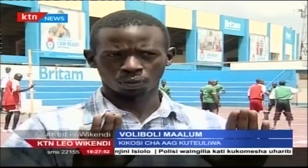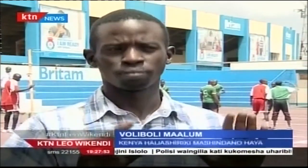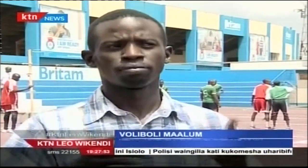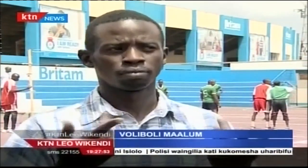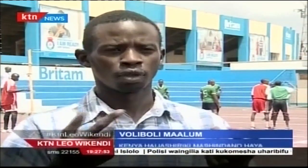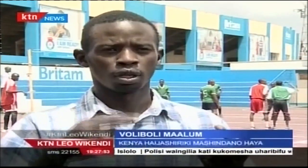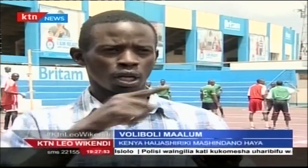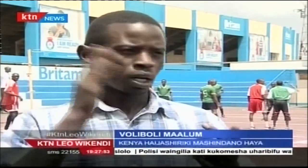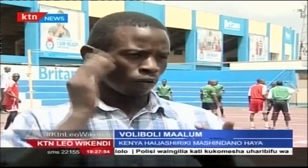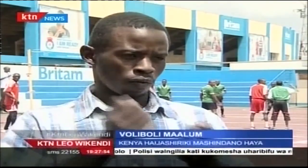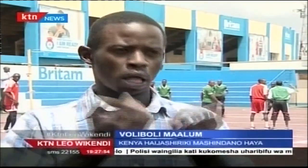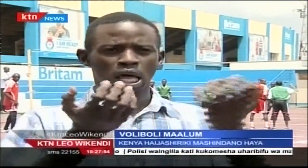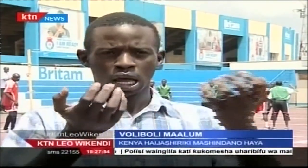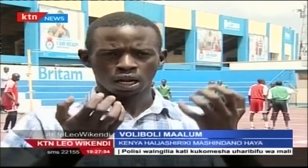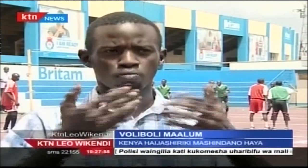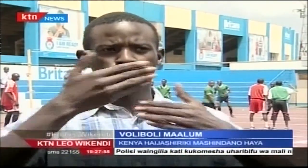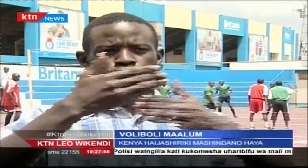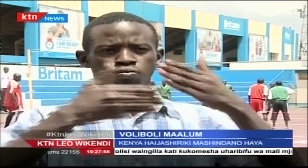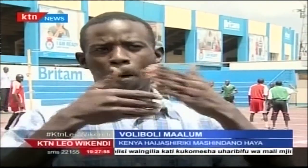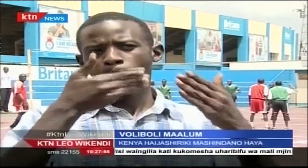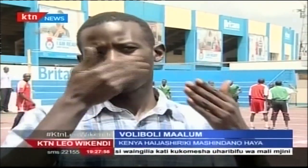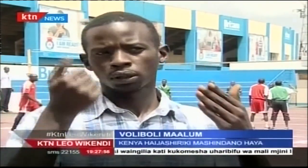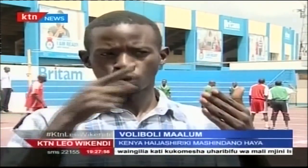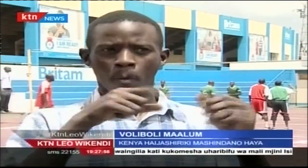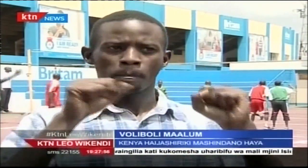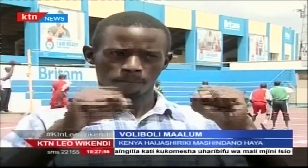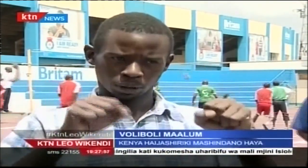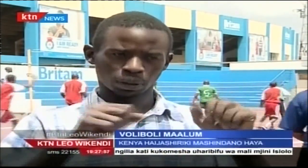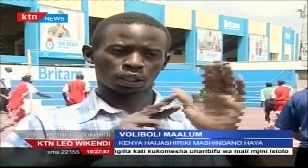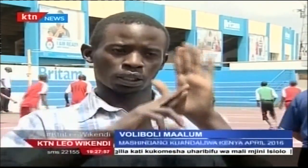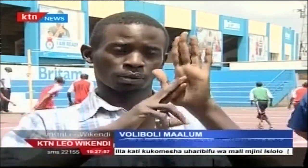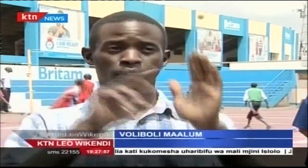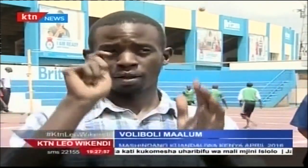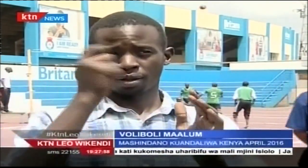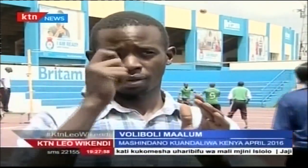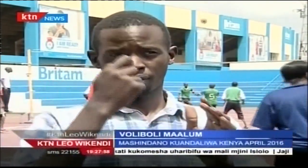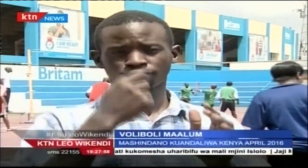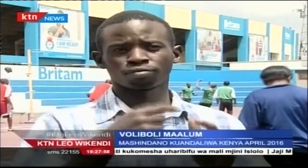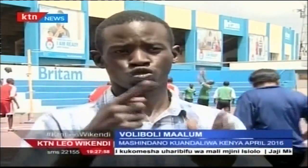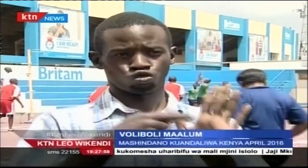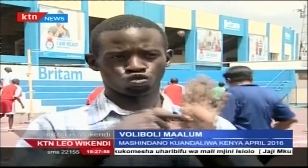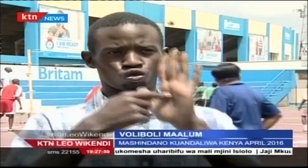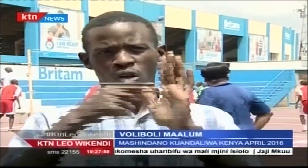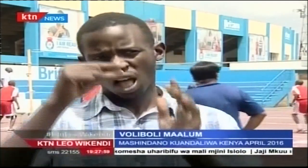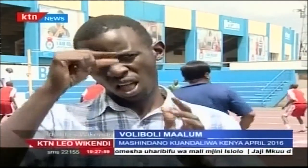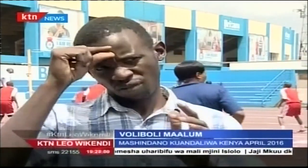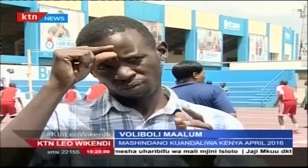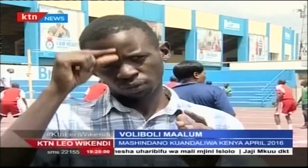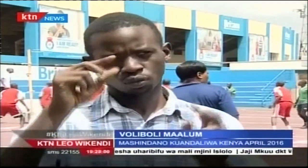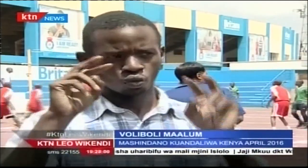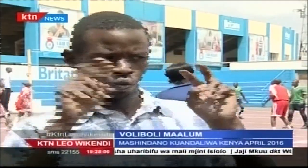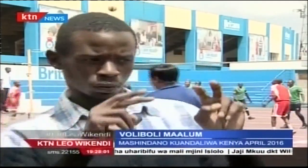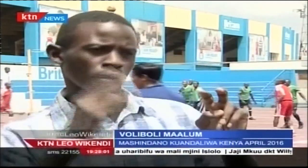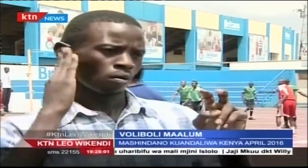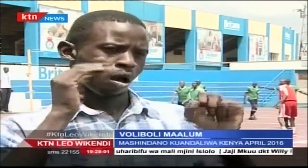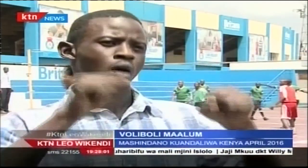is very important, because the deaf need to grow better in sports so that they can represent Kenya